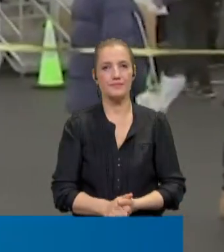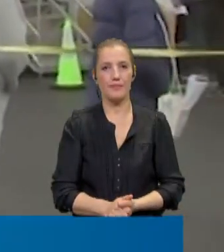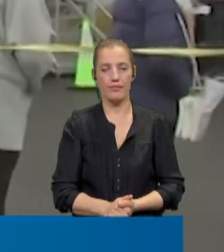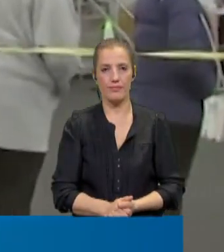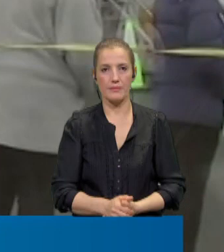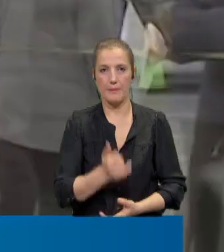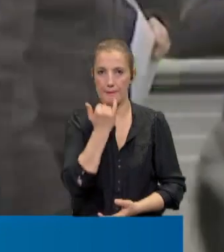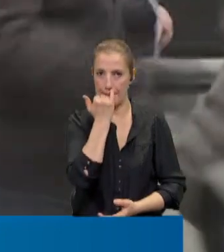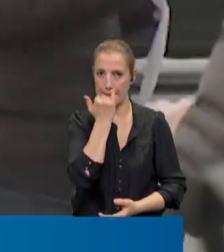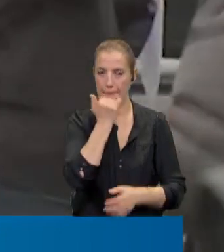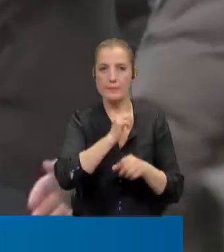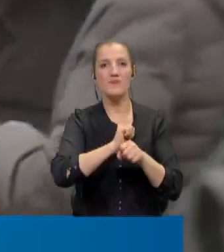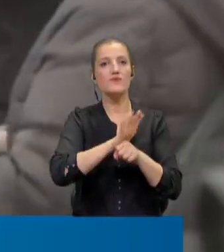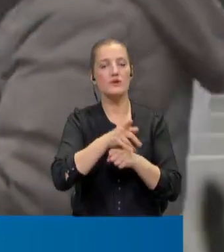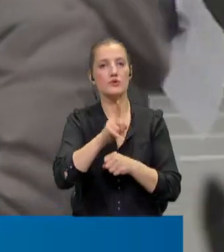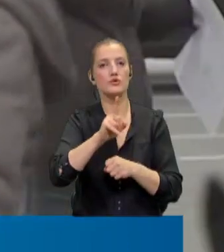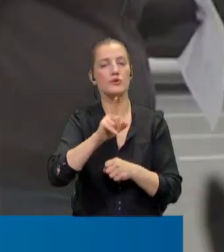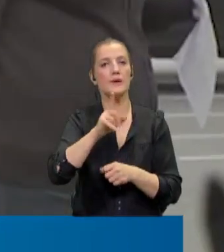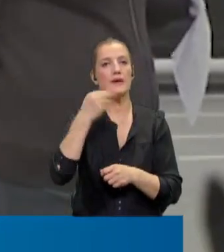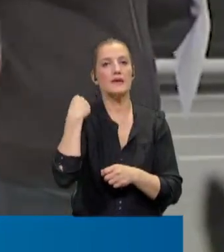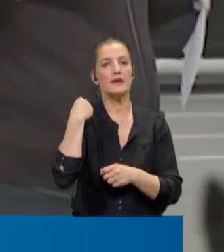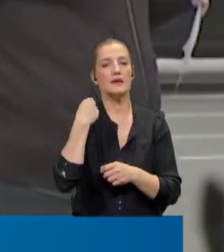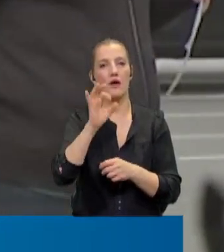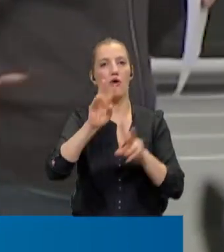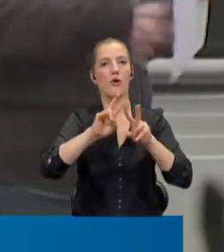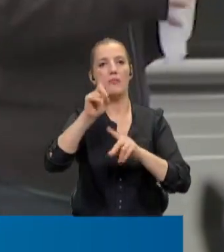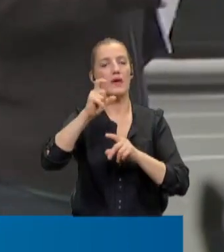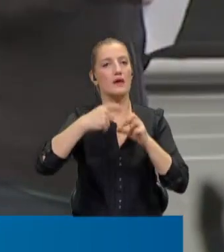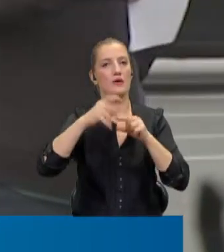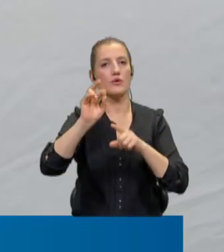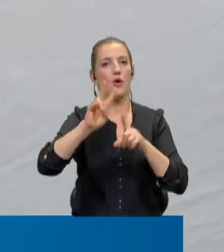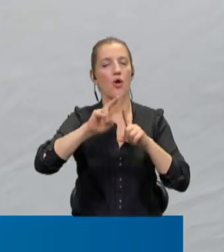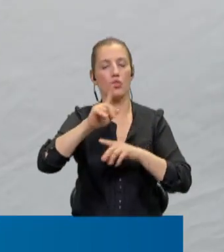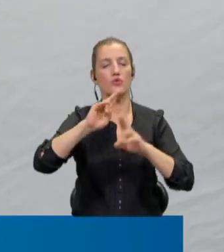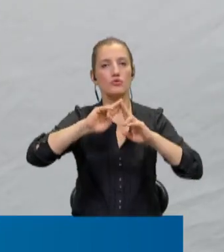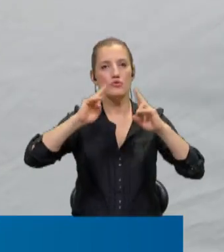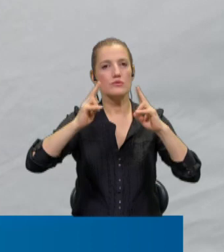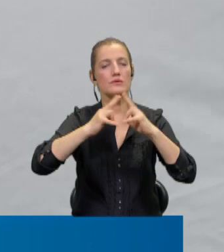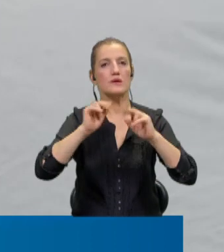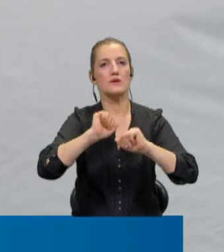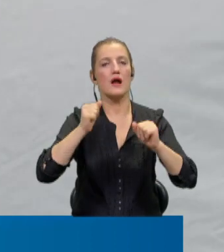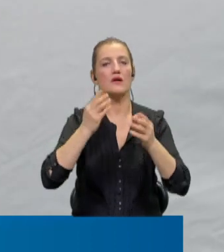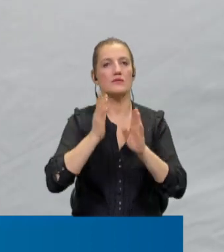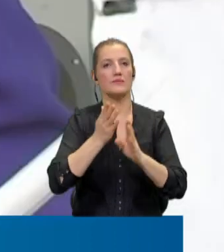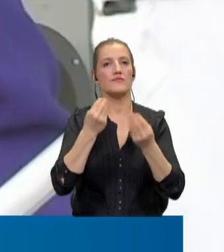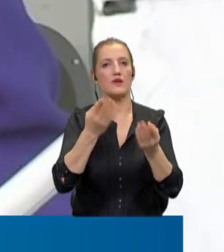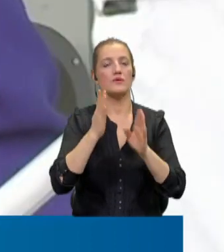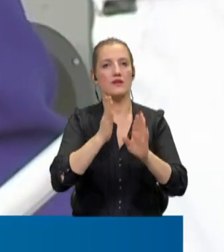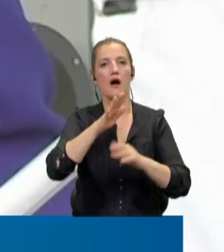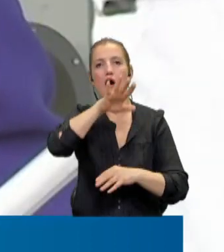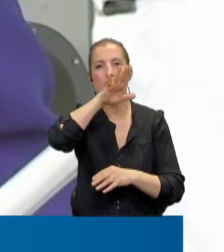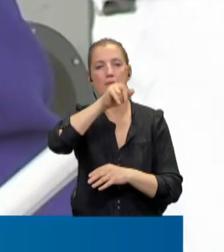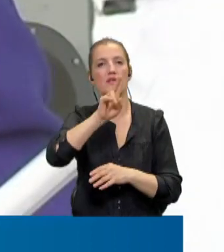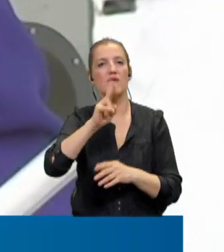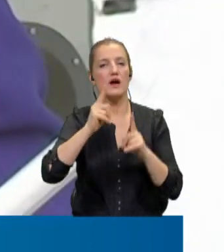bu kobido 19 yeni varya mikrofonla dünyayı felç etmeye devam ediyor Avrupa'da bak artışı